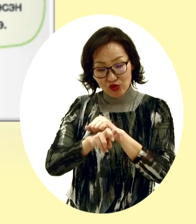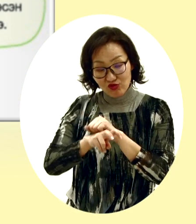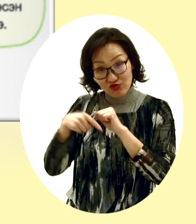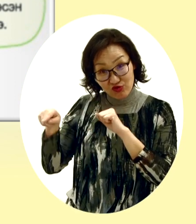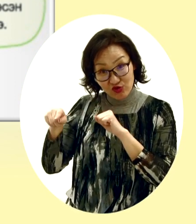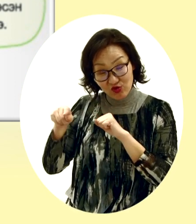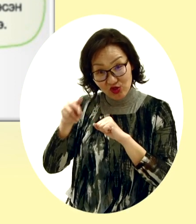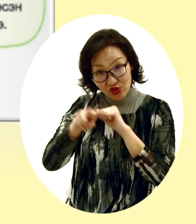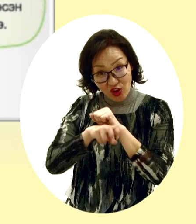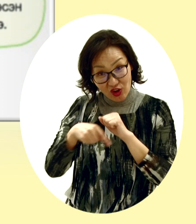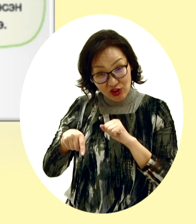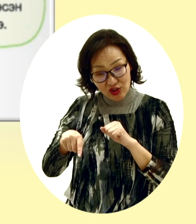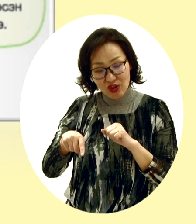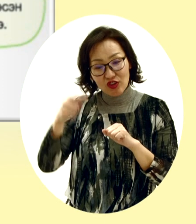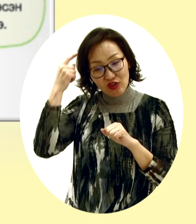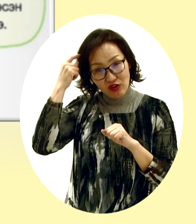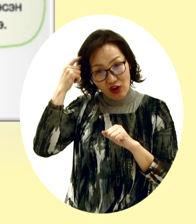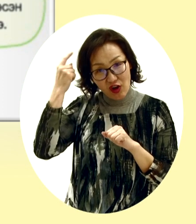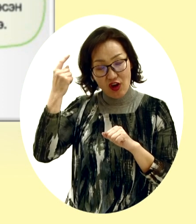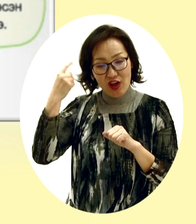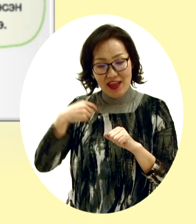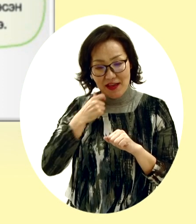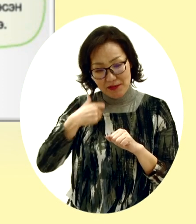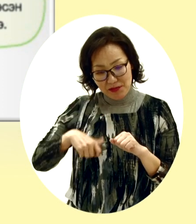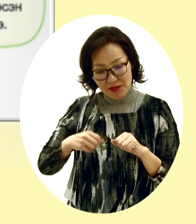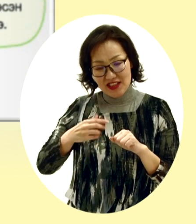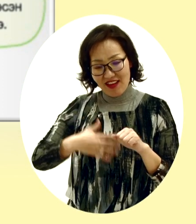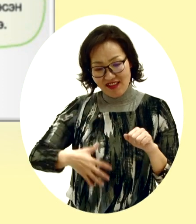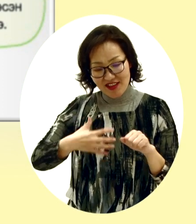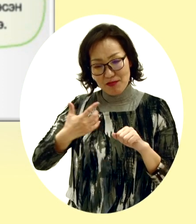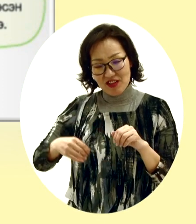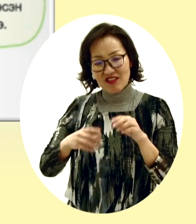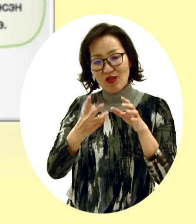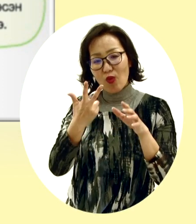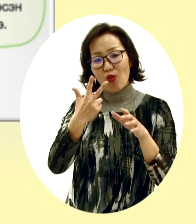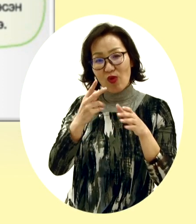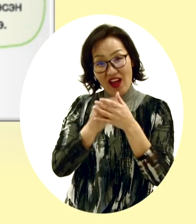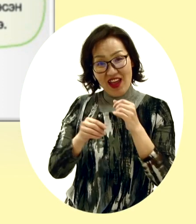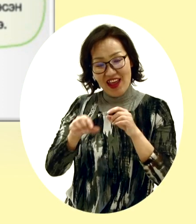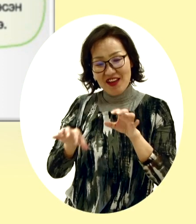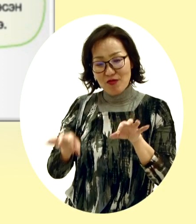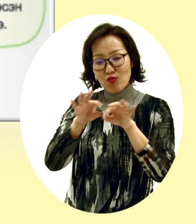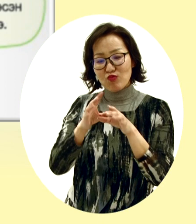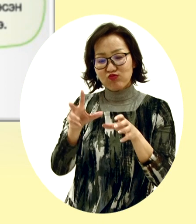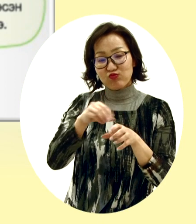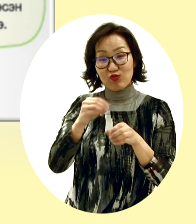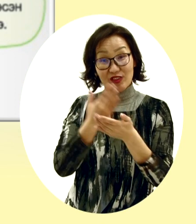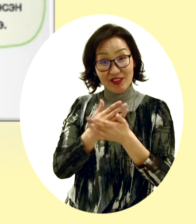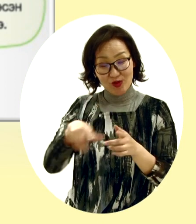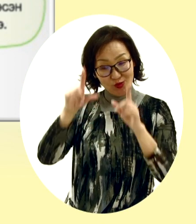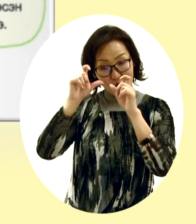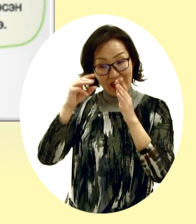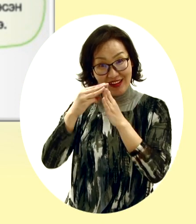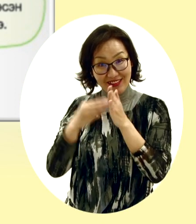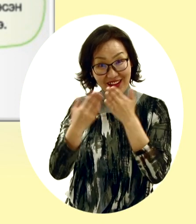шоргоолчин дээрээ шоргоолч нь толгой, их бие, гидэс гэсэн хэсгээс бүрднэ гэж тухайн хэсгүүдийг зургаар